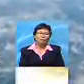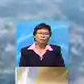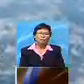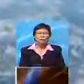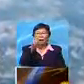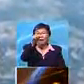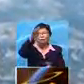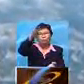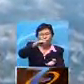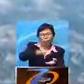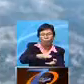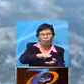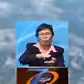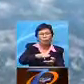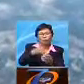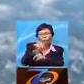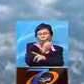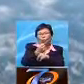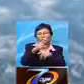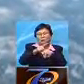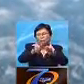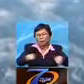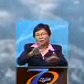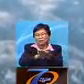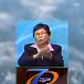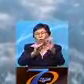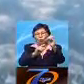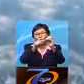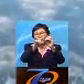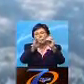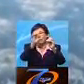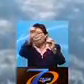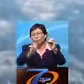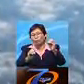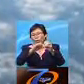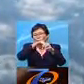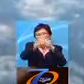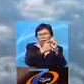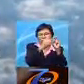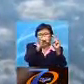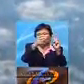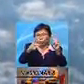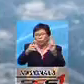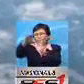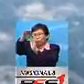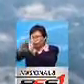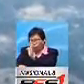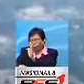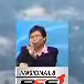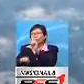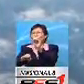Ada penurunan kes buli dalam kalangan pelajar sekolah dari 0.8% pada tahun 2013 ke